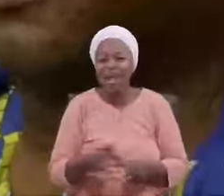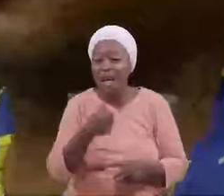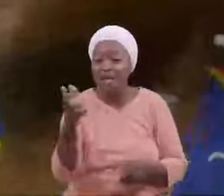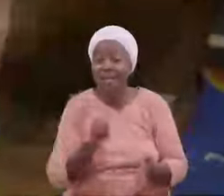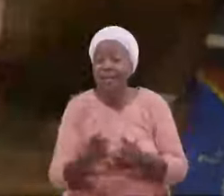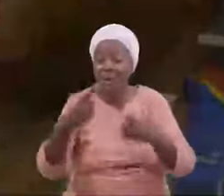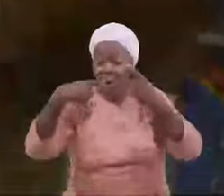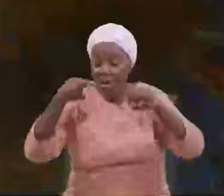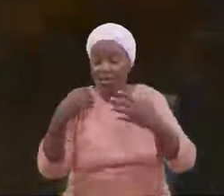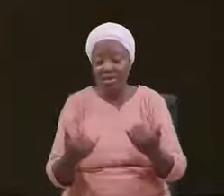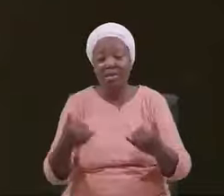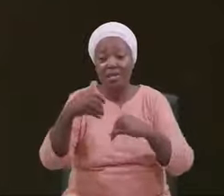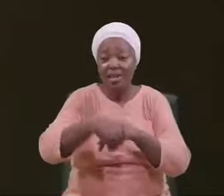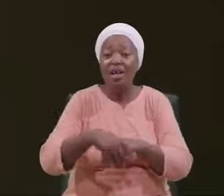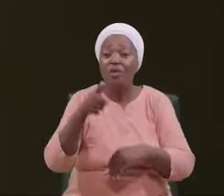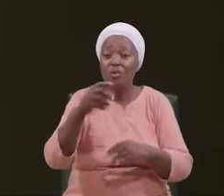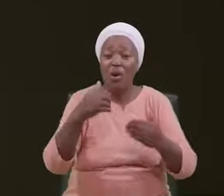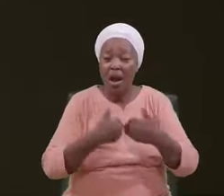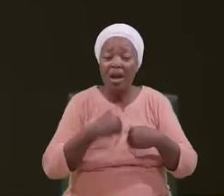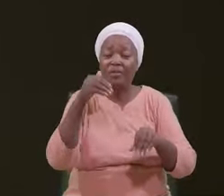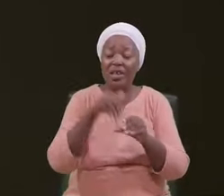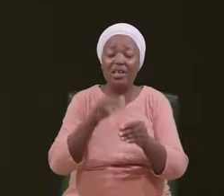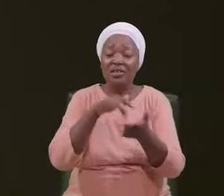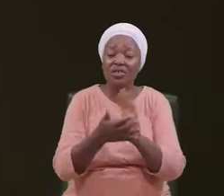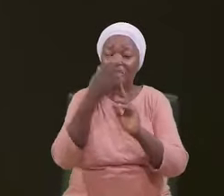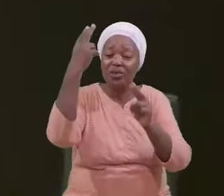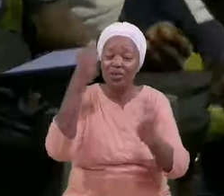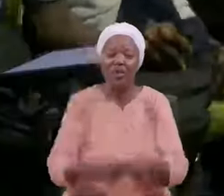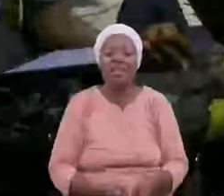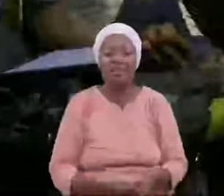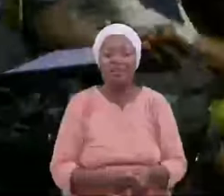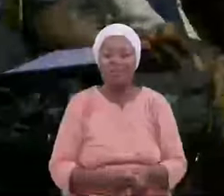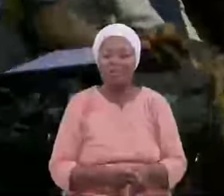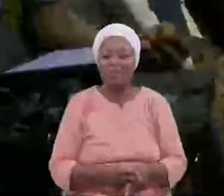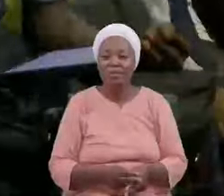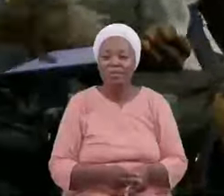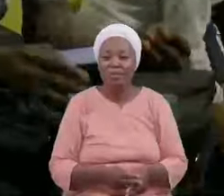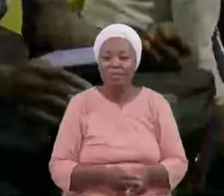ce soir, vous l'aurez au nom de Jésus-Christ. Puis